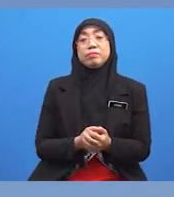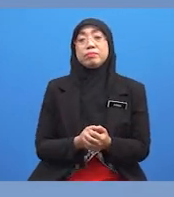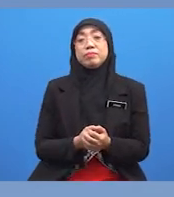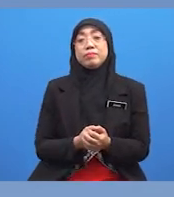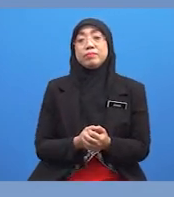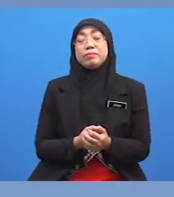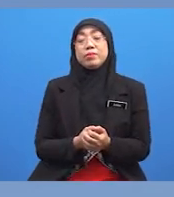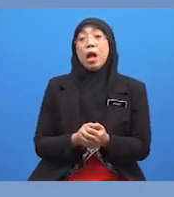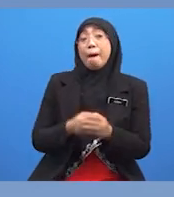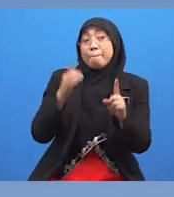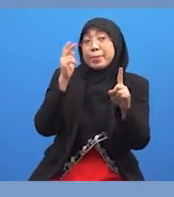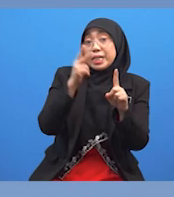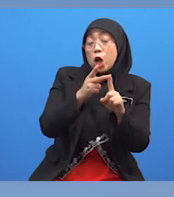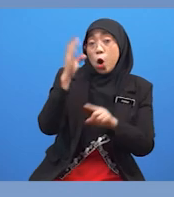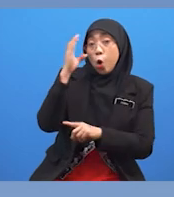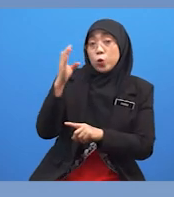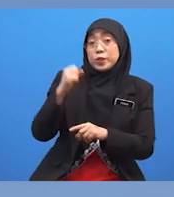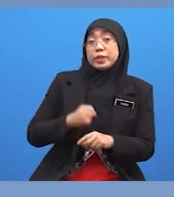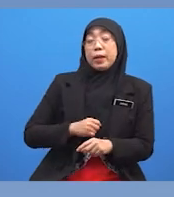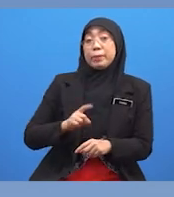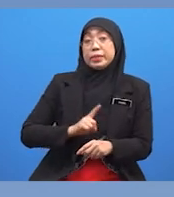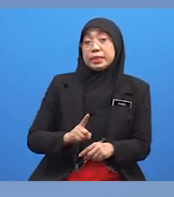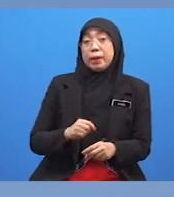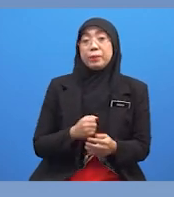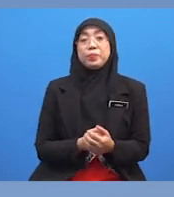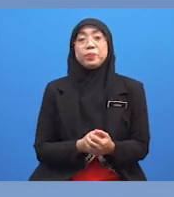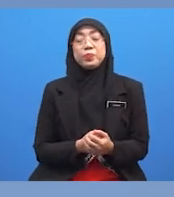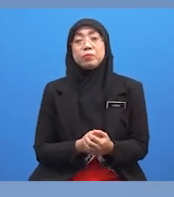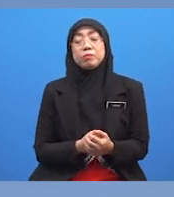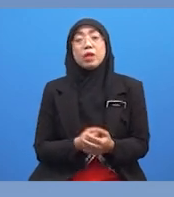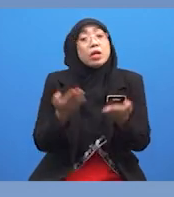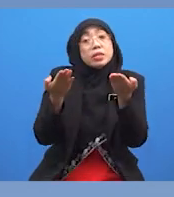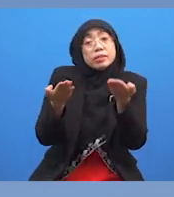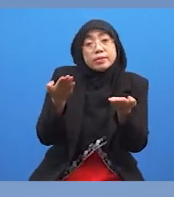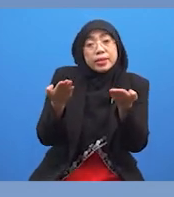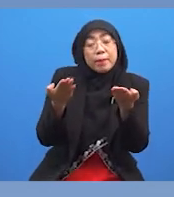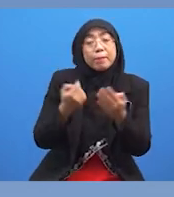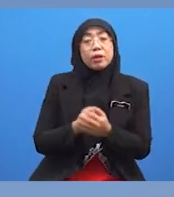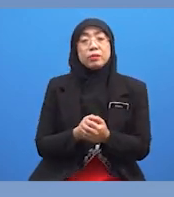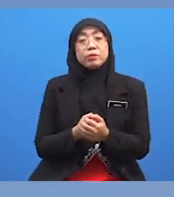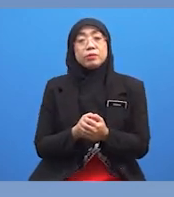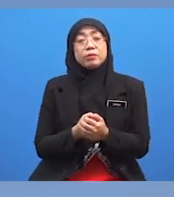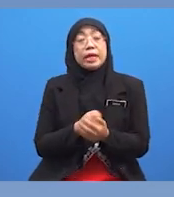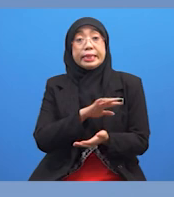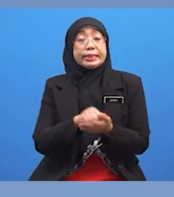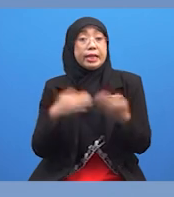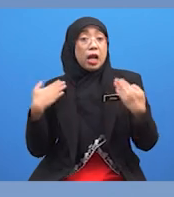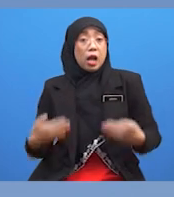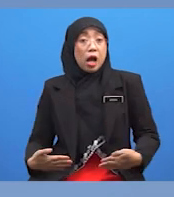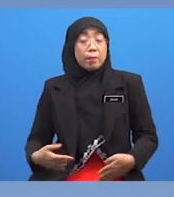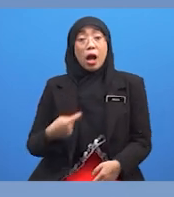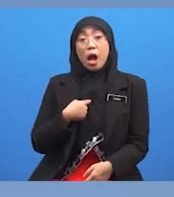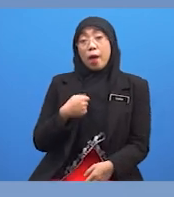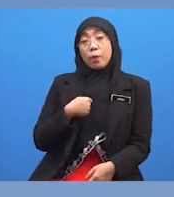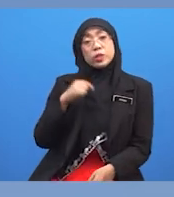berpaksikan pada konsep pembangunan yang seimbang dari aspek jasmani, emosi, rohani